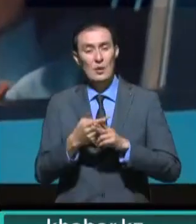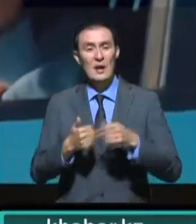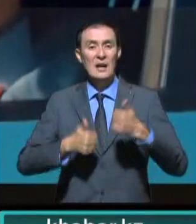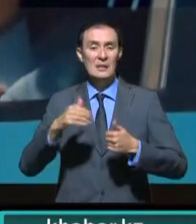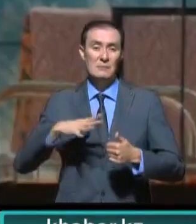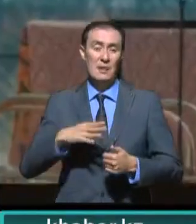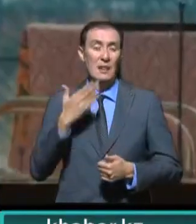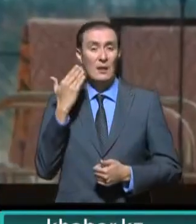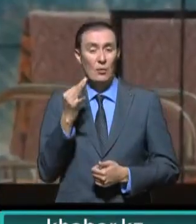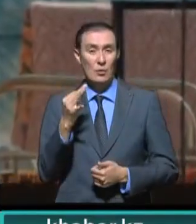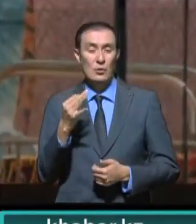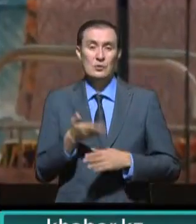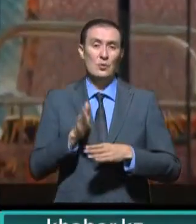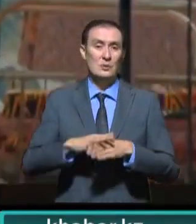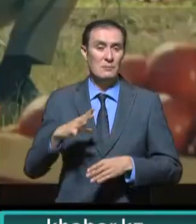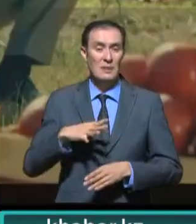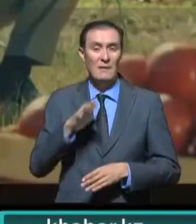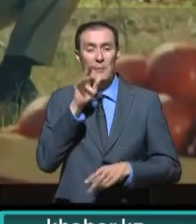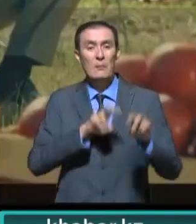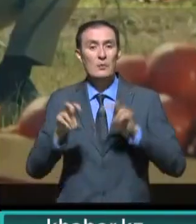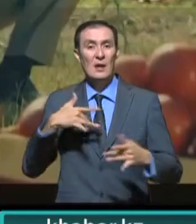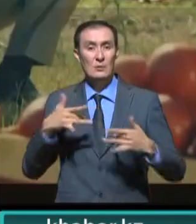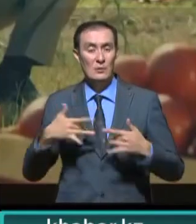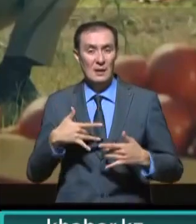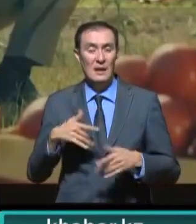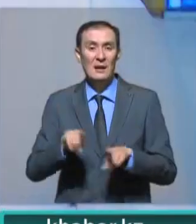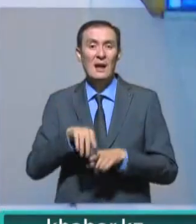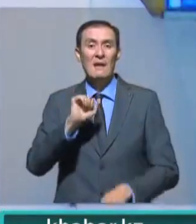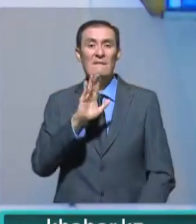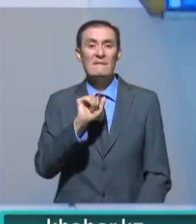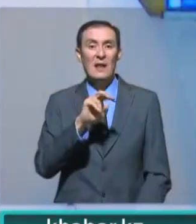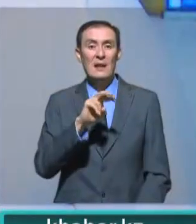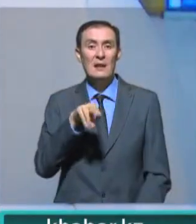прошел довольно легко, но загвоздка произошла при поиске актера на роль Вальдемара.